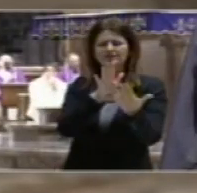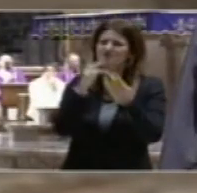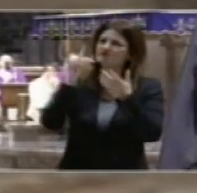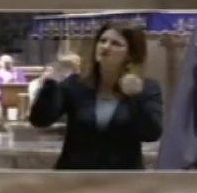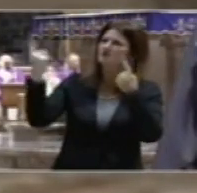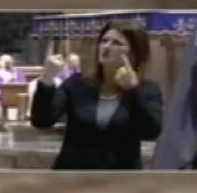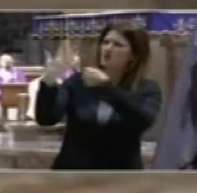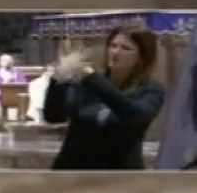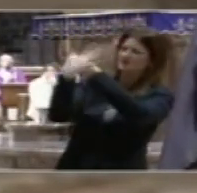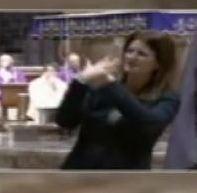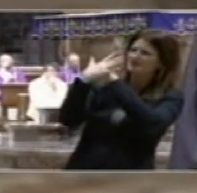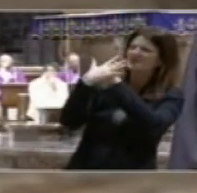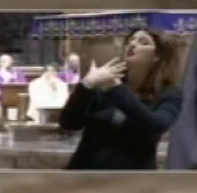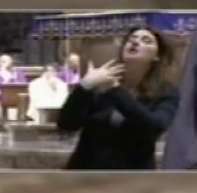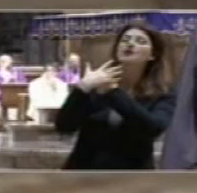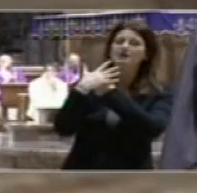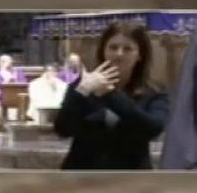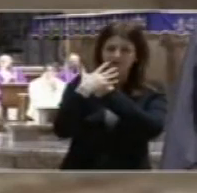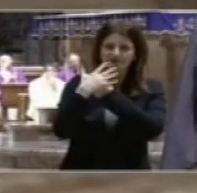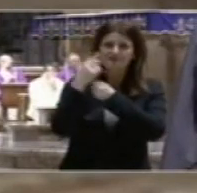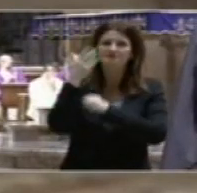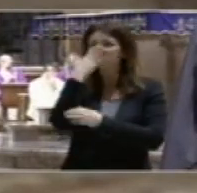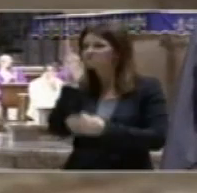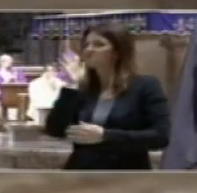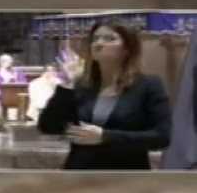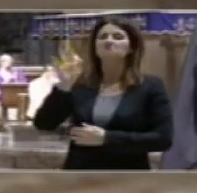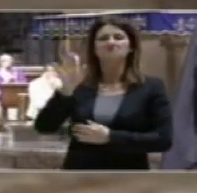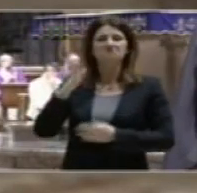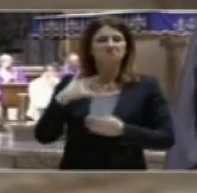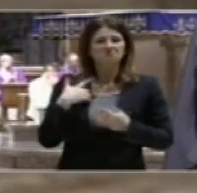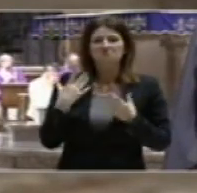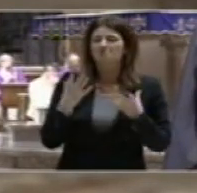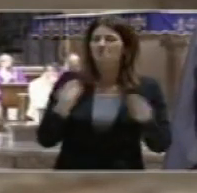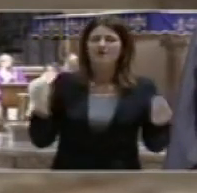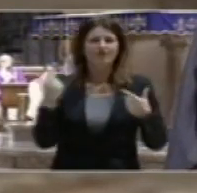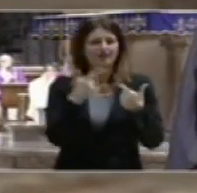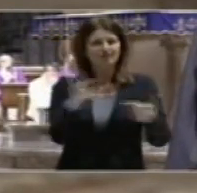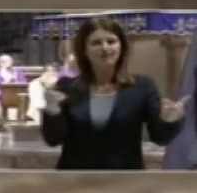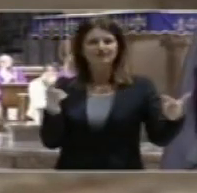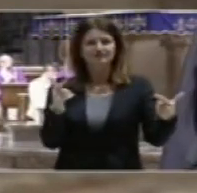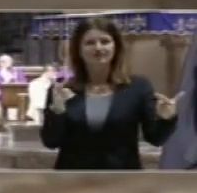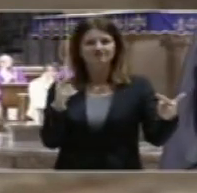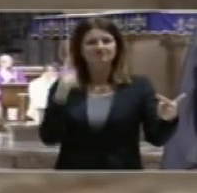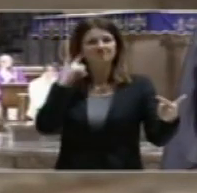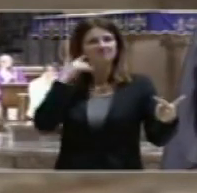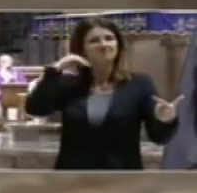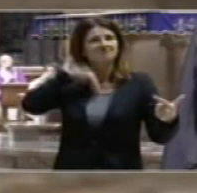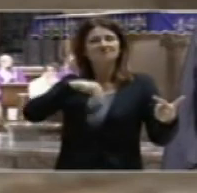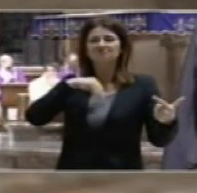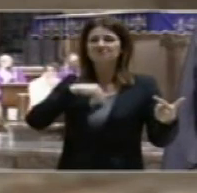persecuzione senza lasciarsi terrorizzare, perché sono